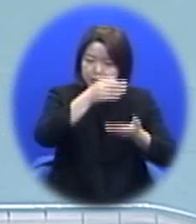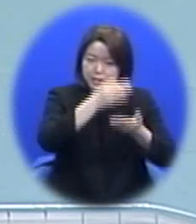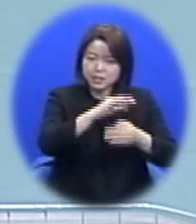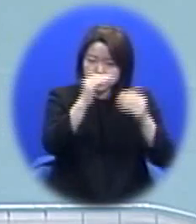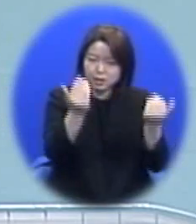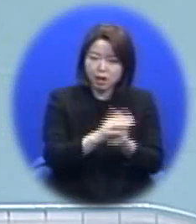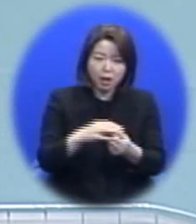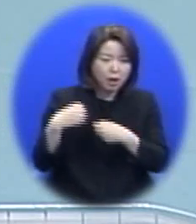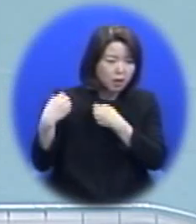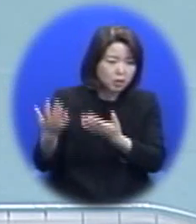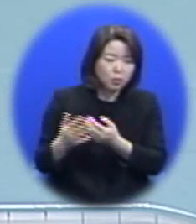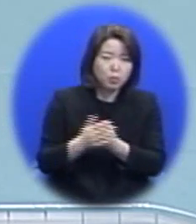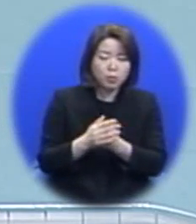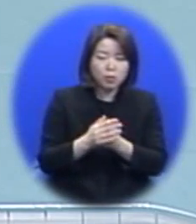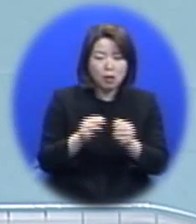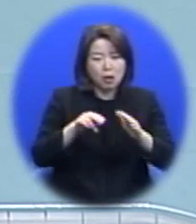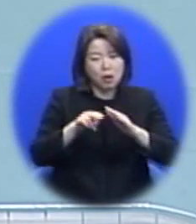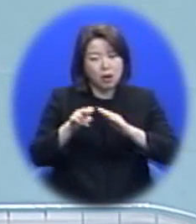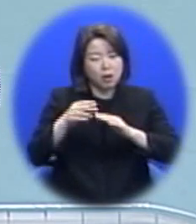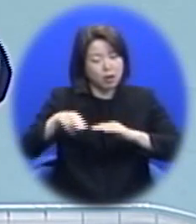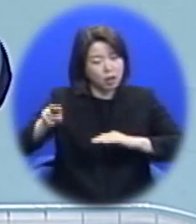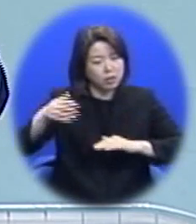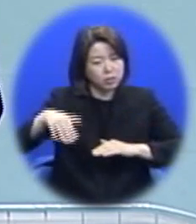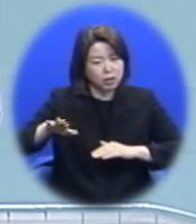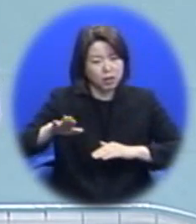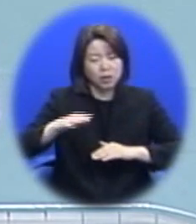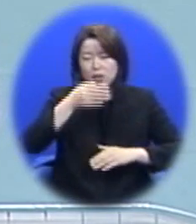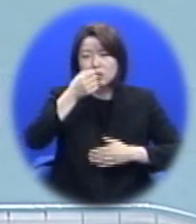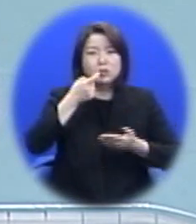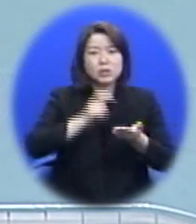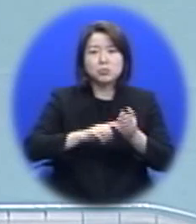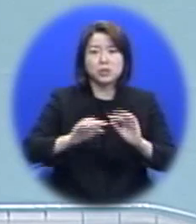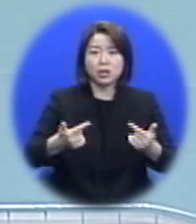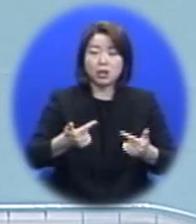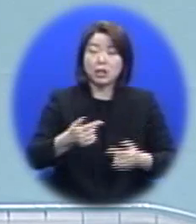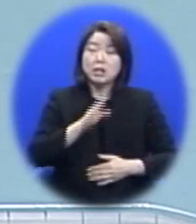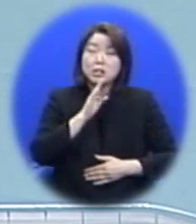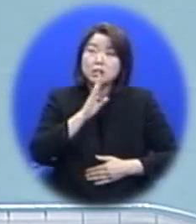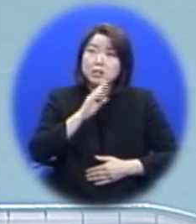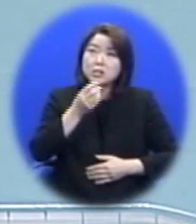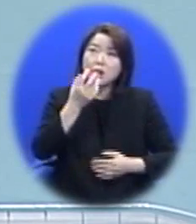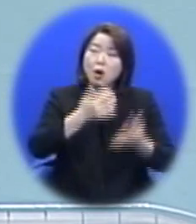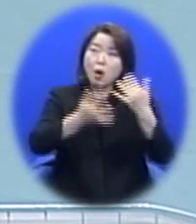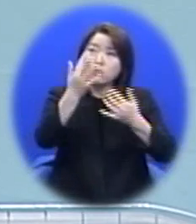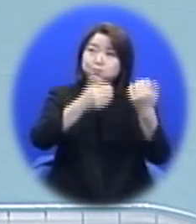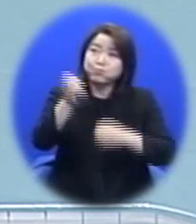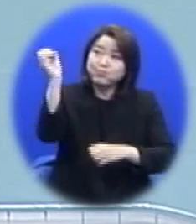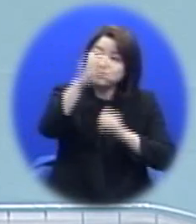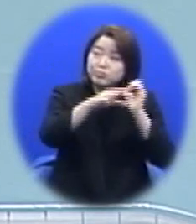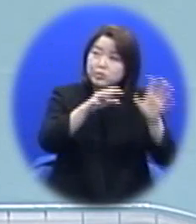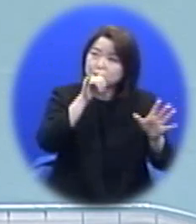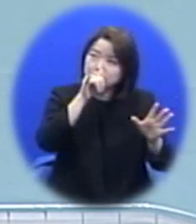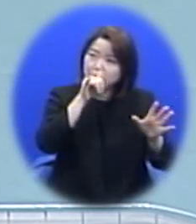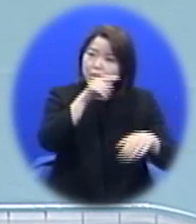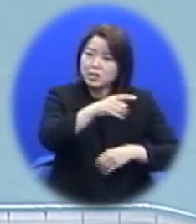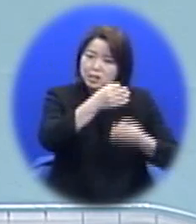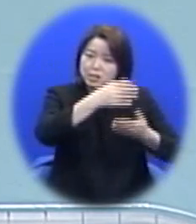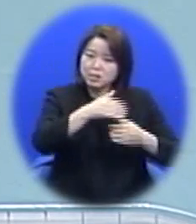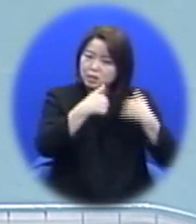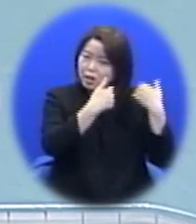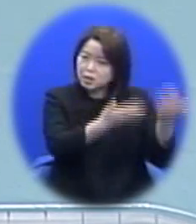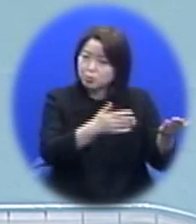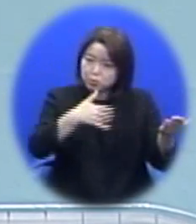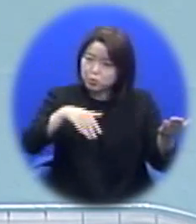발걸음이 움직여지지 않는 거예요. 진짜 유황불이 떨어질까? 이 재산 다 버리고 가야 되나? 그러면서